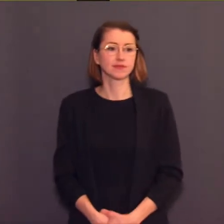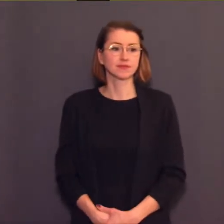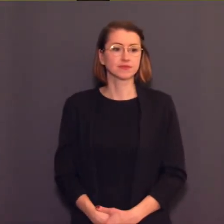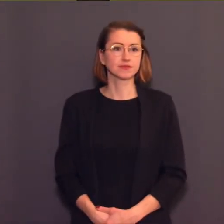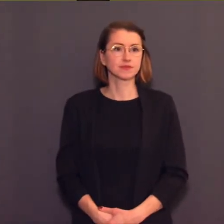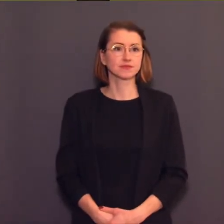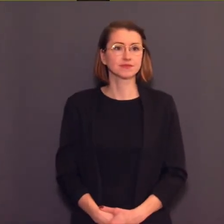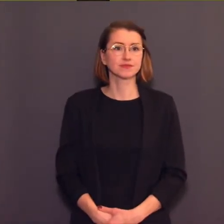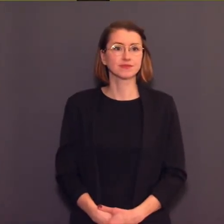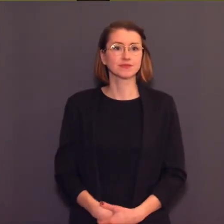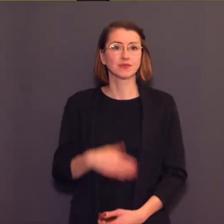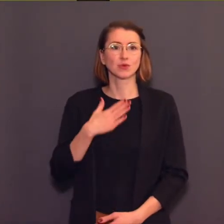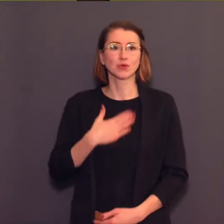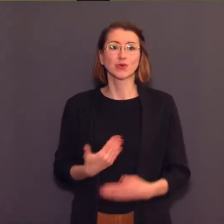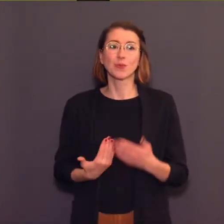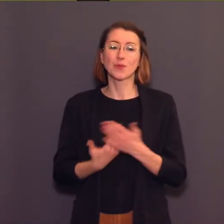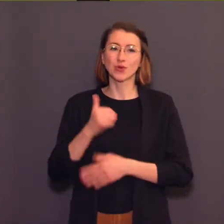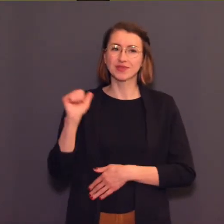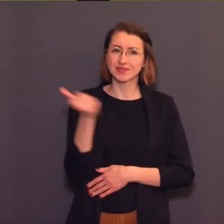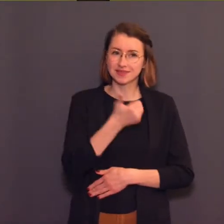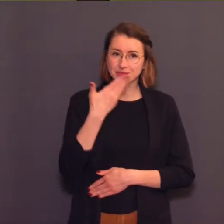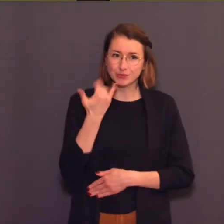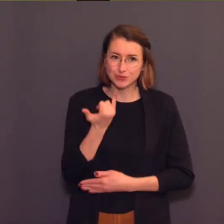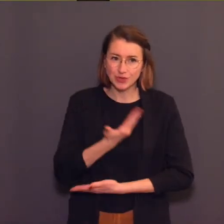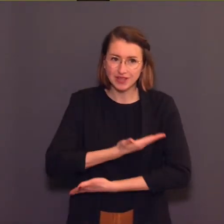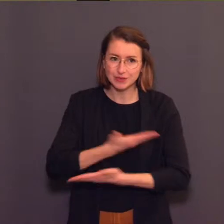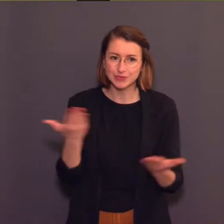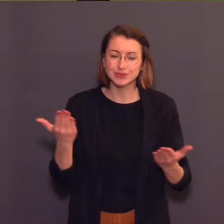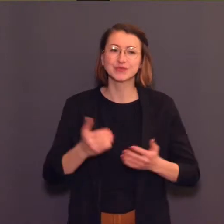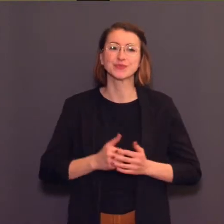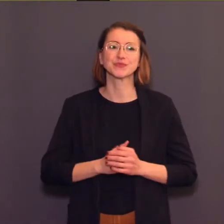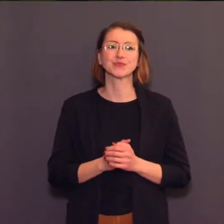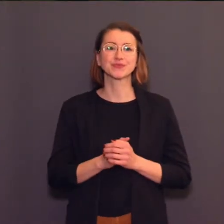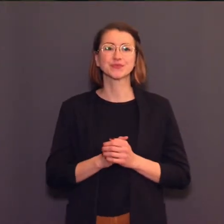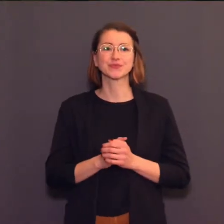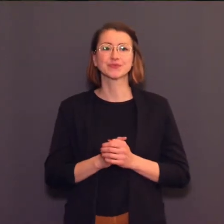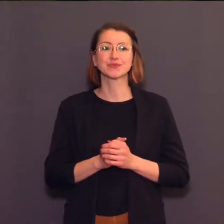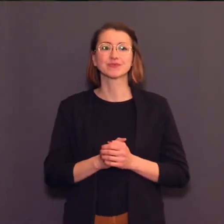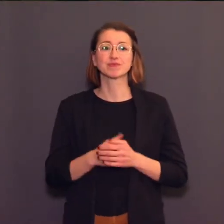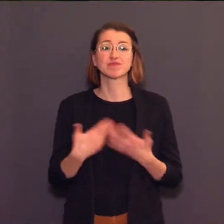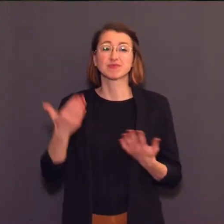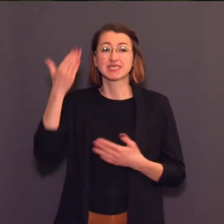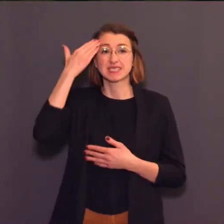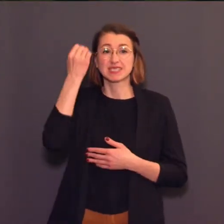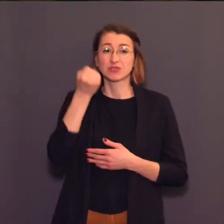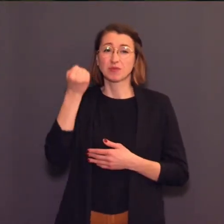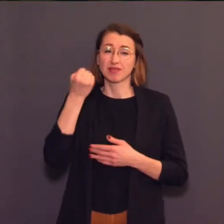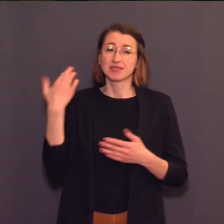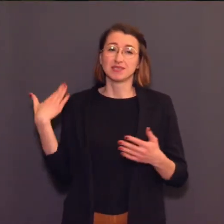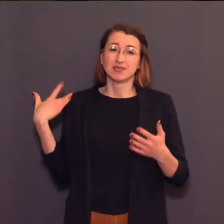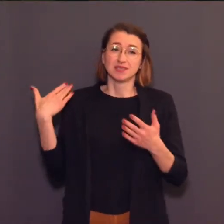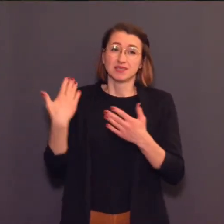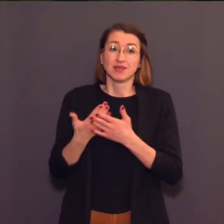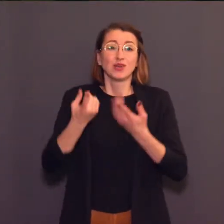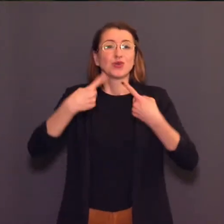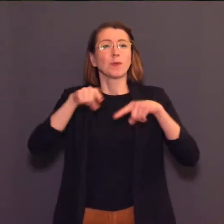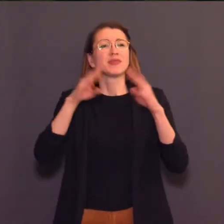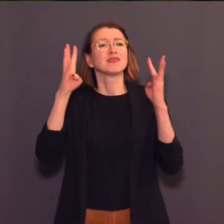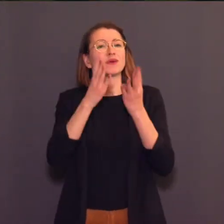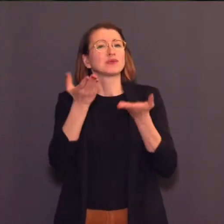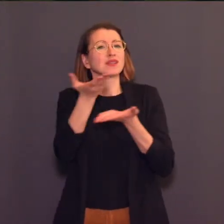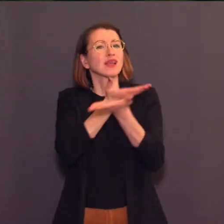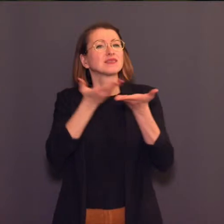Goedemorgen iedereen, bonjour à toutes et tous. Les mesures prises cette semaine par le comité de concertation, nécessaires au